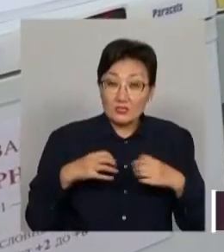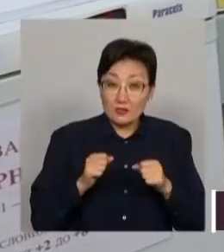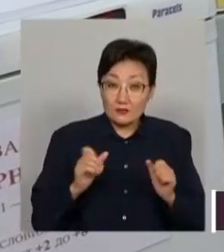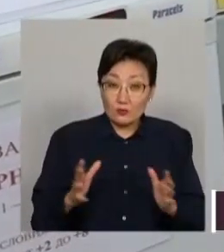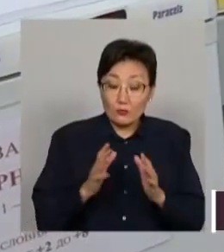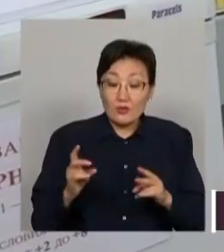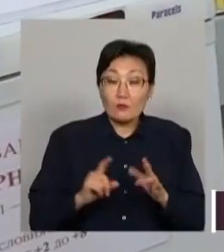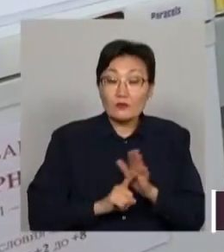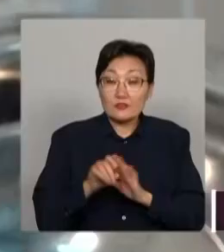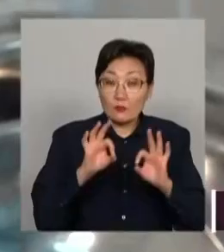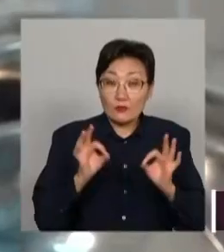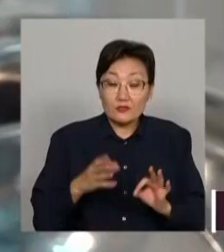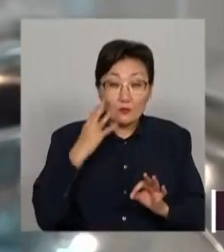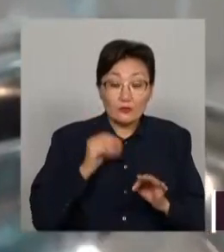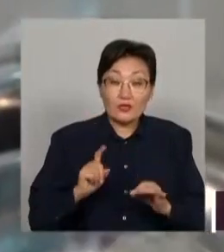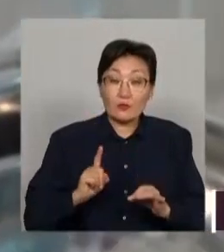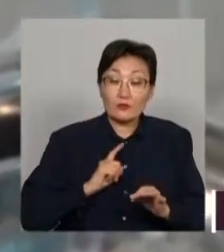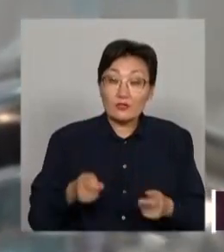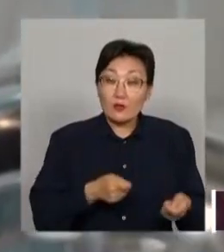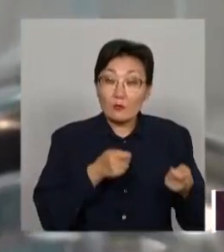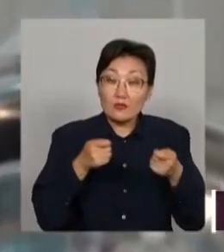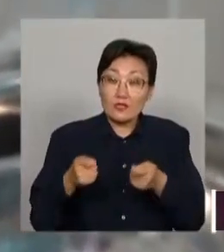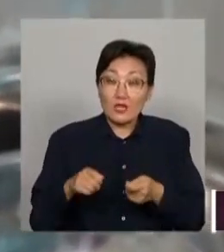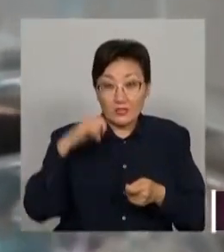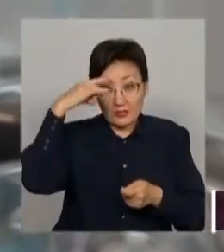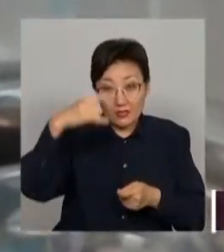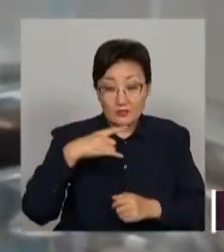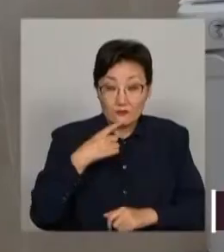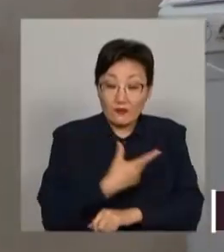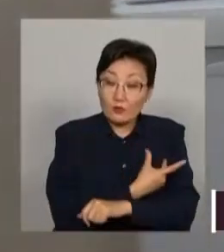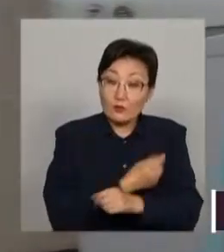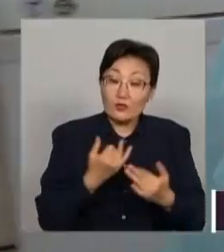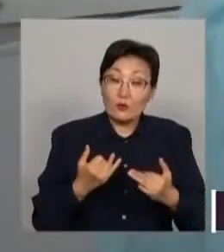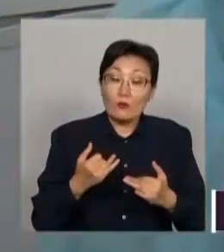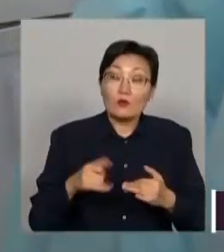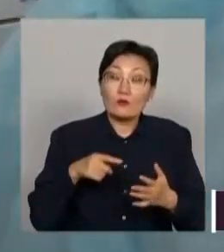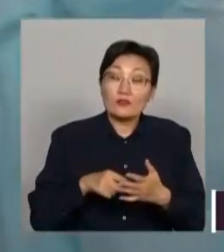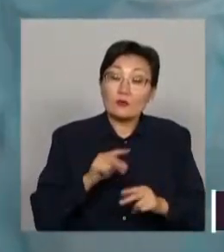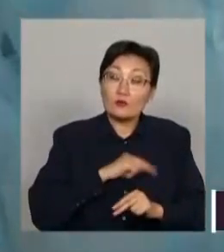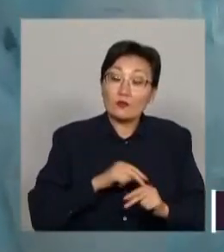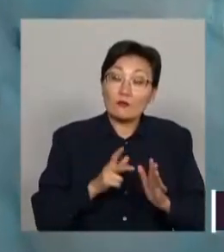здравоохранения, в начале осени в Алматы ожидается поступление препаратов КазВак. В целом, сегодня по городу работает